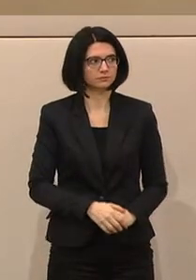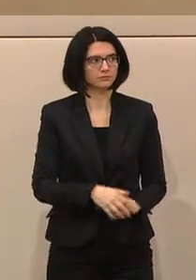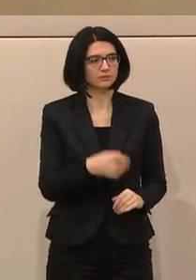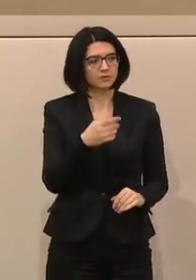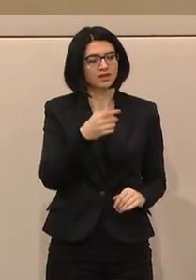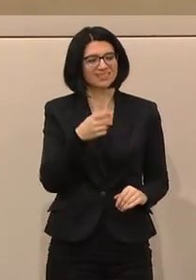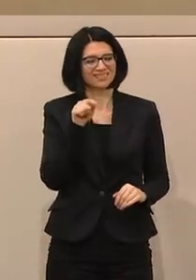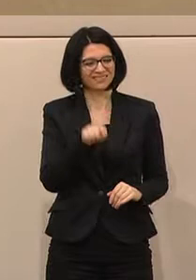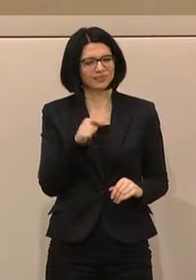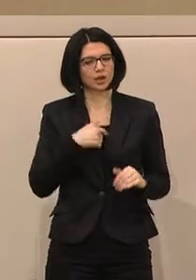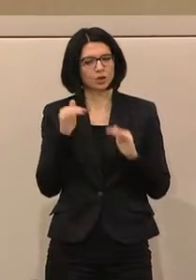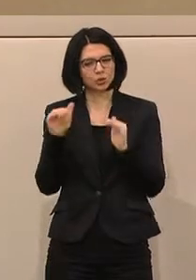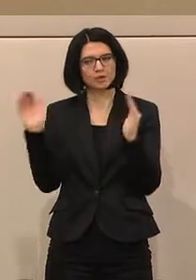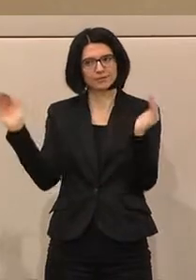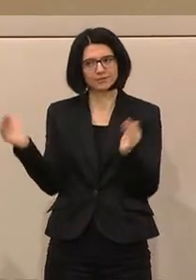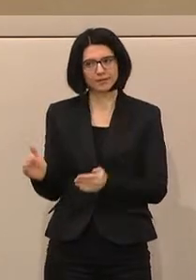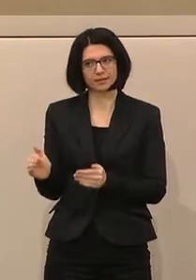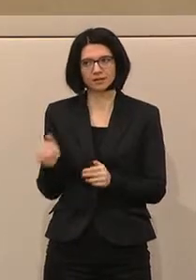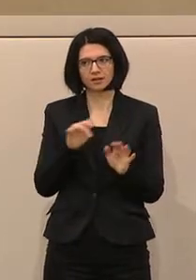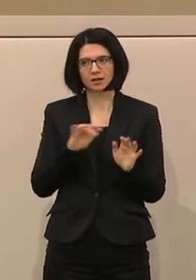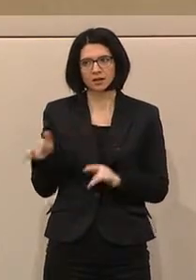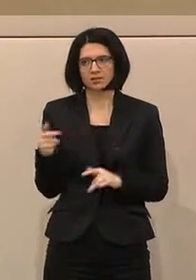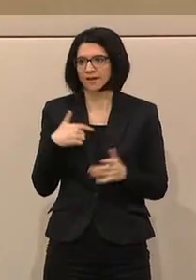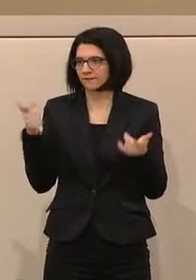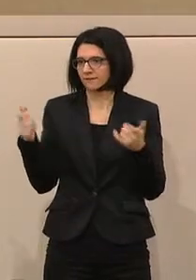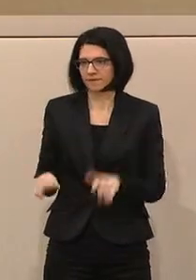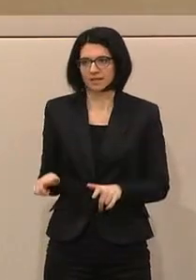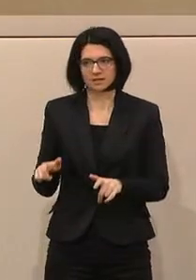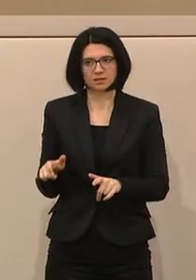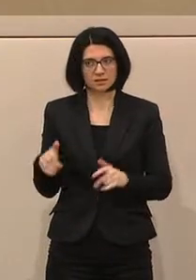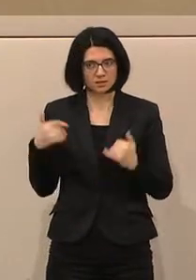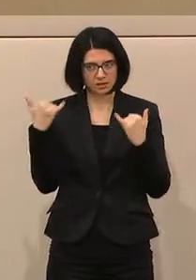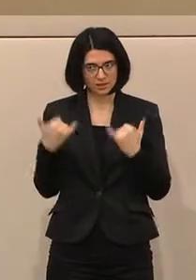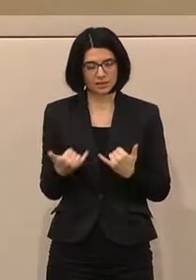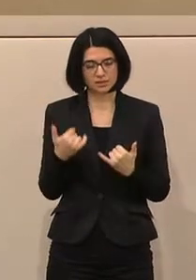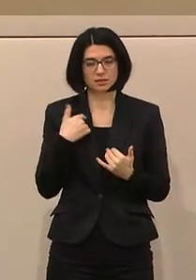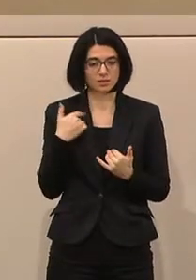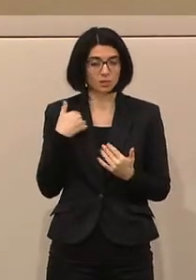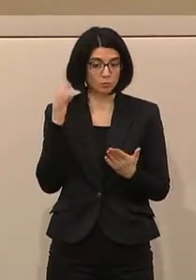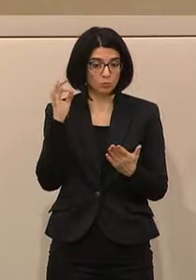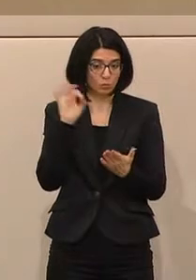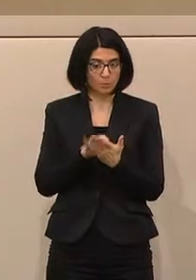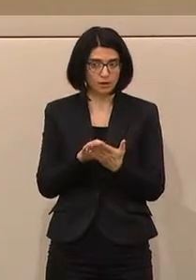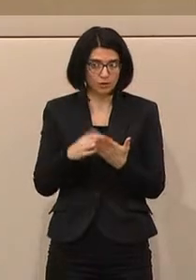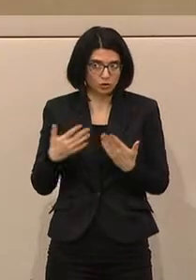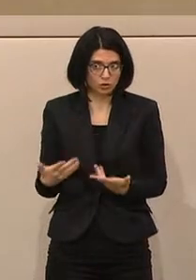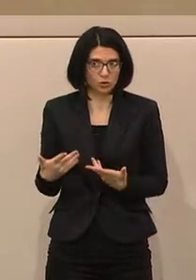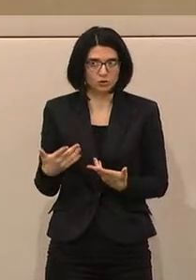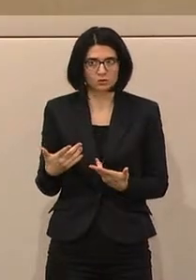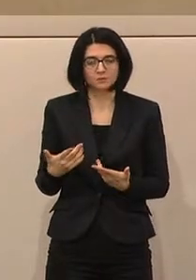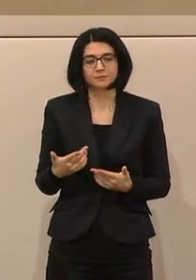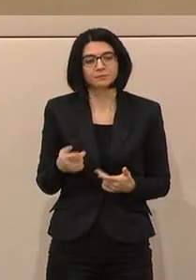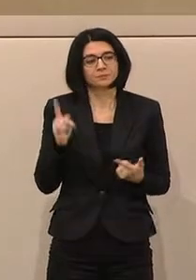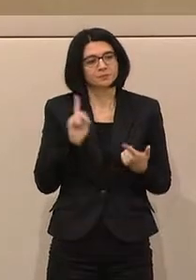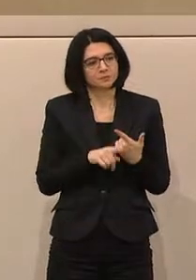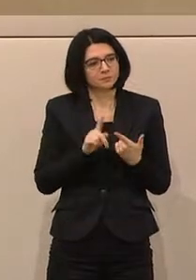Dieses weniger werden der Durchimpfungsrate, das ist eine Tatsache, mit der wir derzeit konfrontiert sind. Und eine weitere Tatsache,